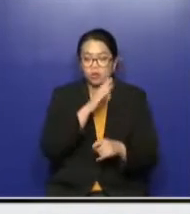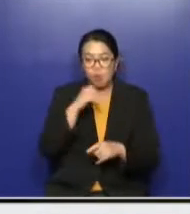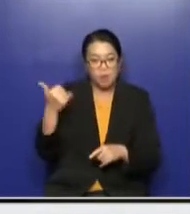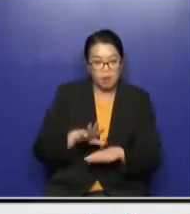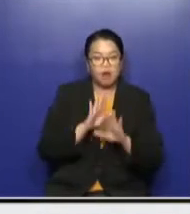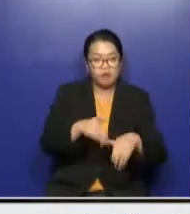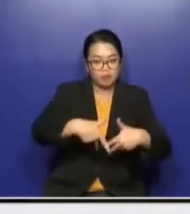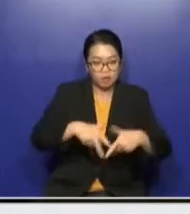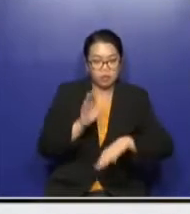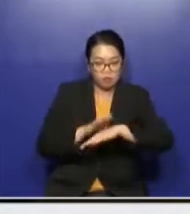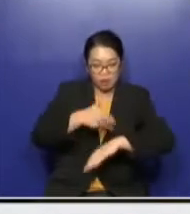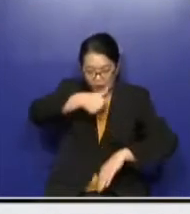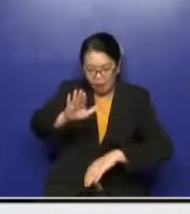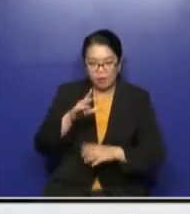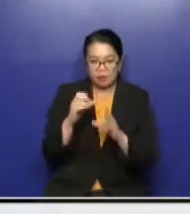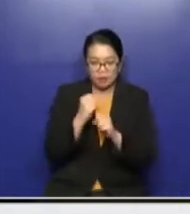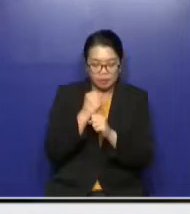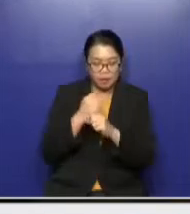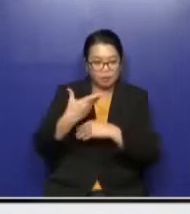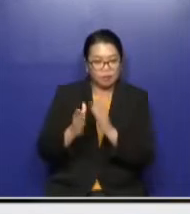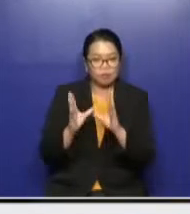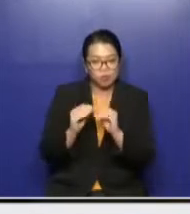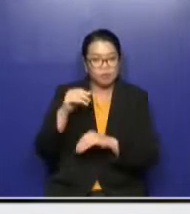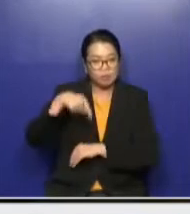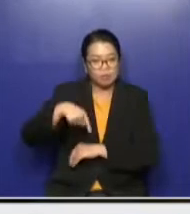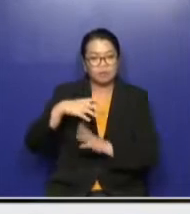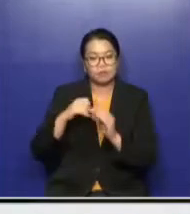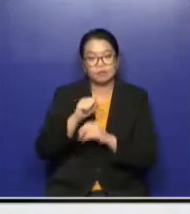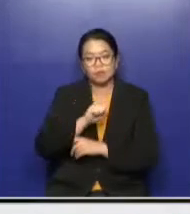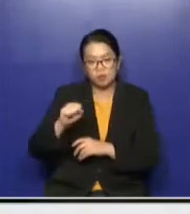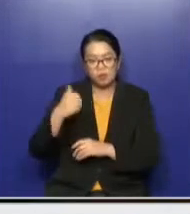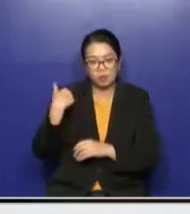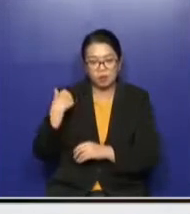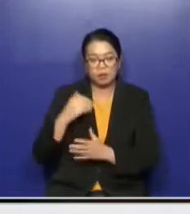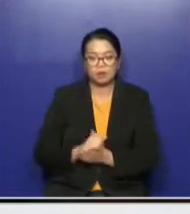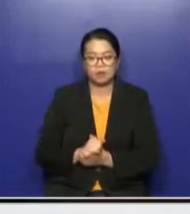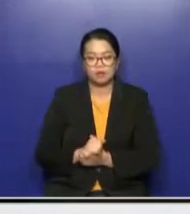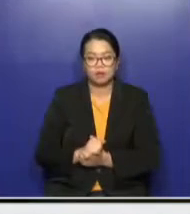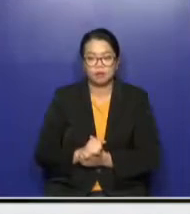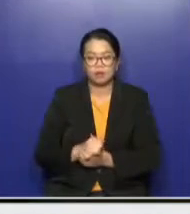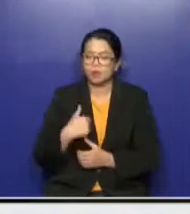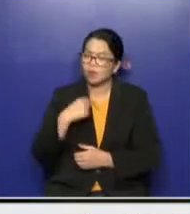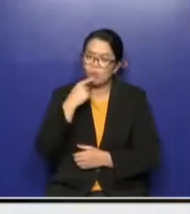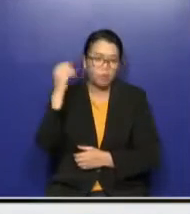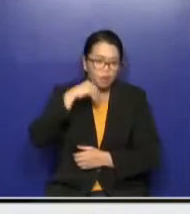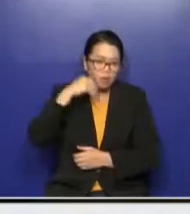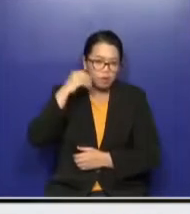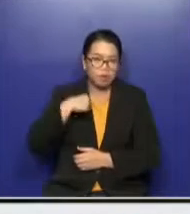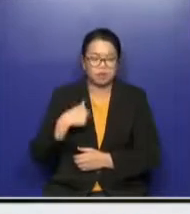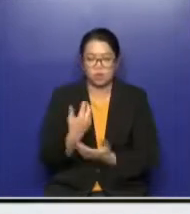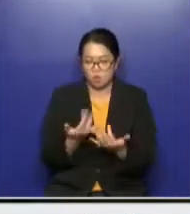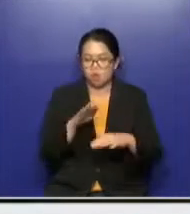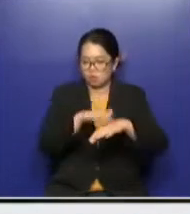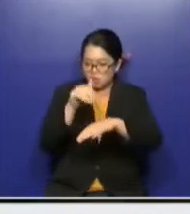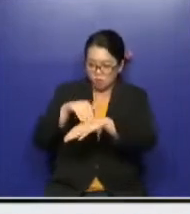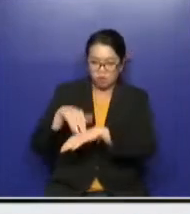รมการชุดนี้โดยเฉพาะท่านประธานกิจการสภาดิฉันก็พูดหลายเรื่องเนี่ยดิฉันจะทวงนั่นประ